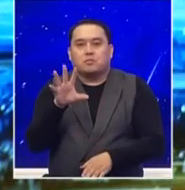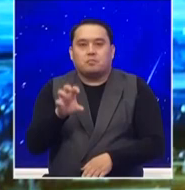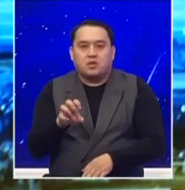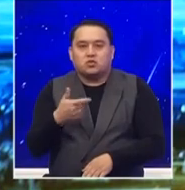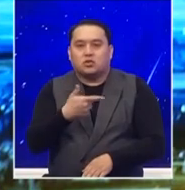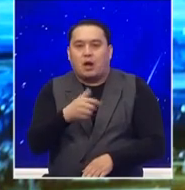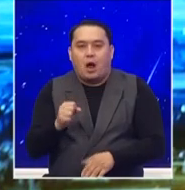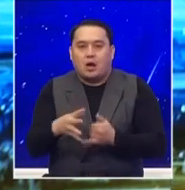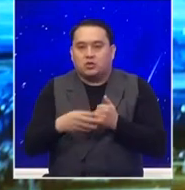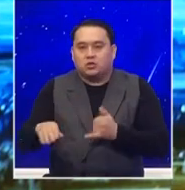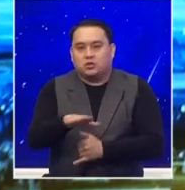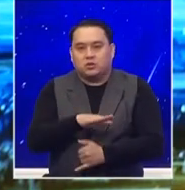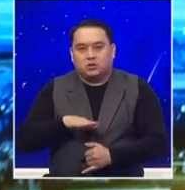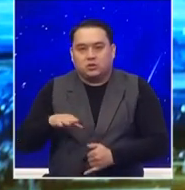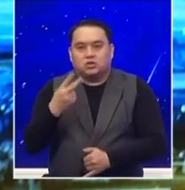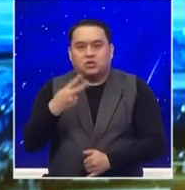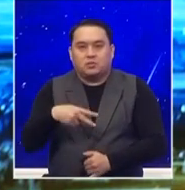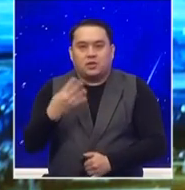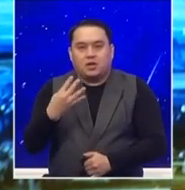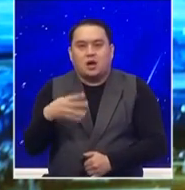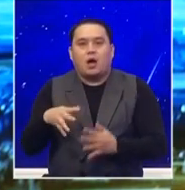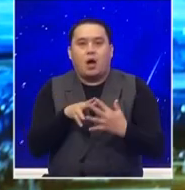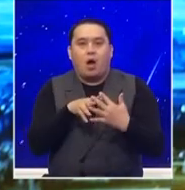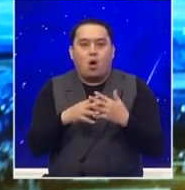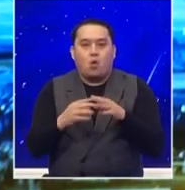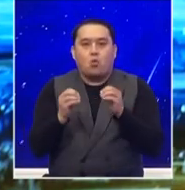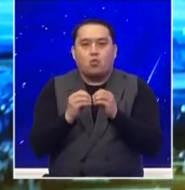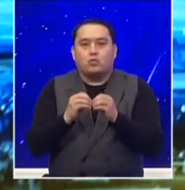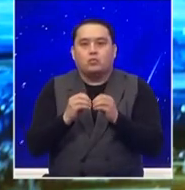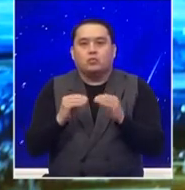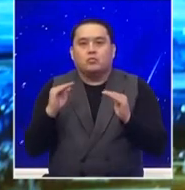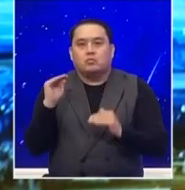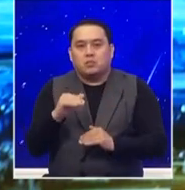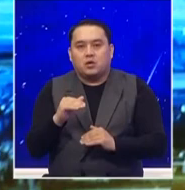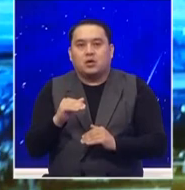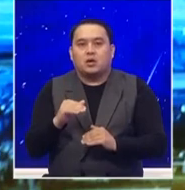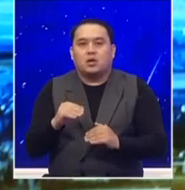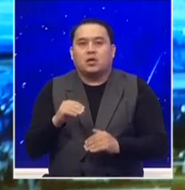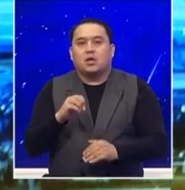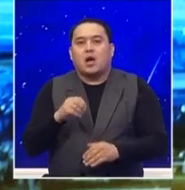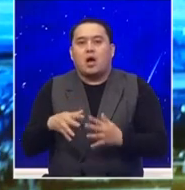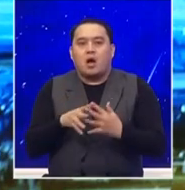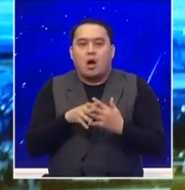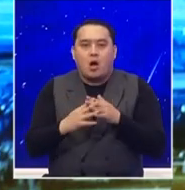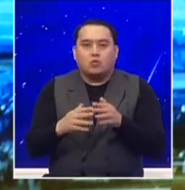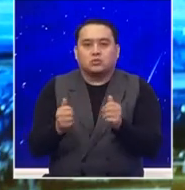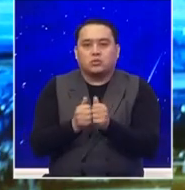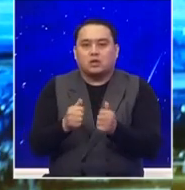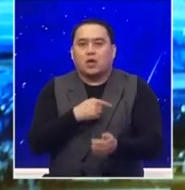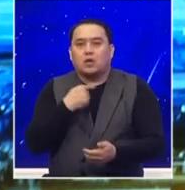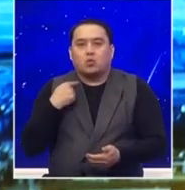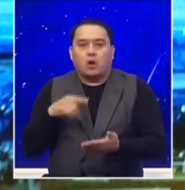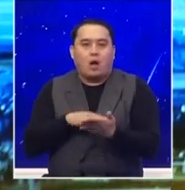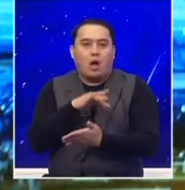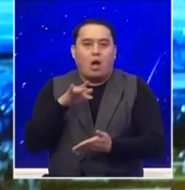Оның 22400-і ауыл шаруашылығы жер болса, 10400-і елді мекендер. Ол Еркін, Өтенай ауылдық округі және Талдықорған